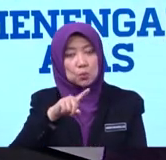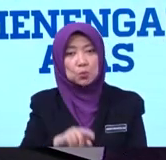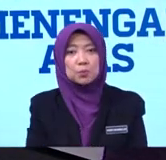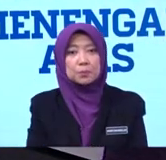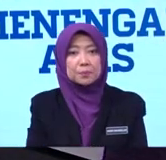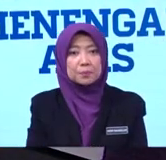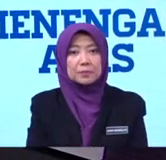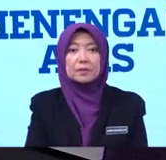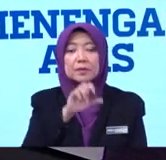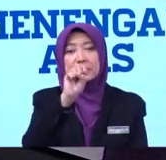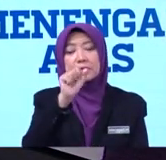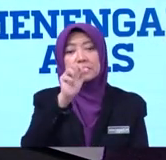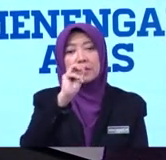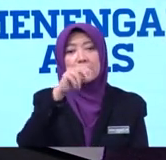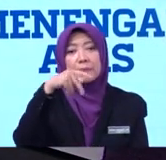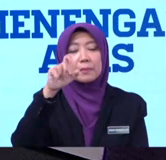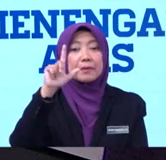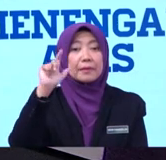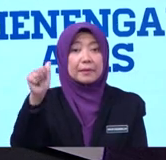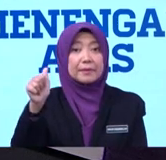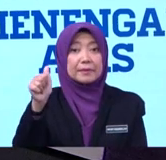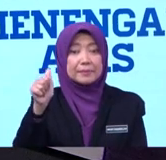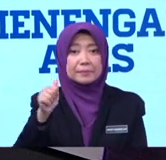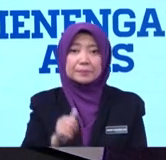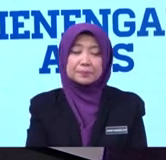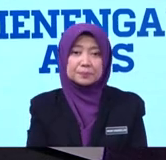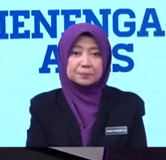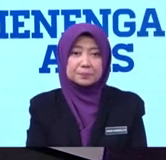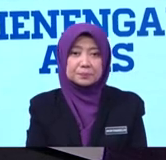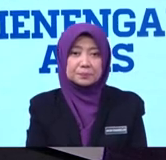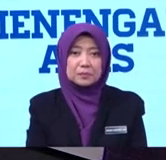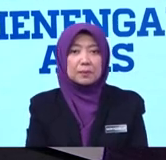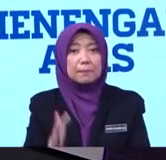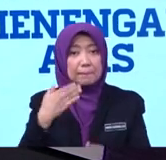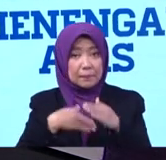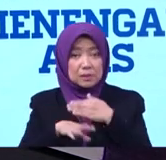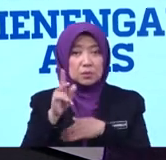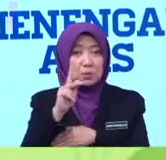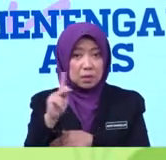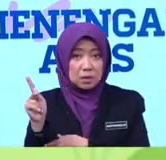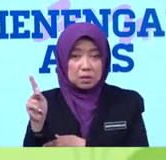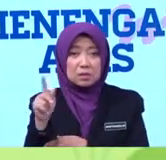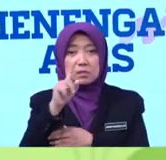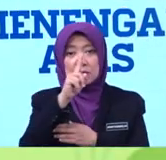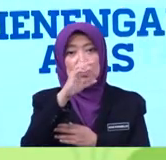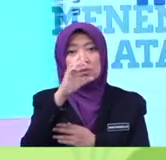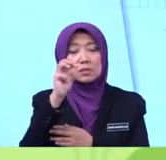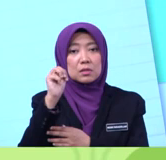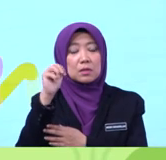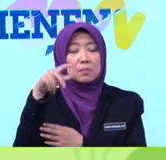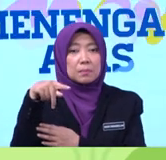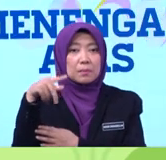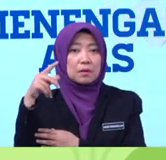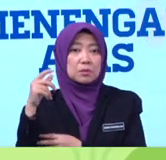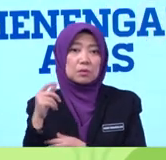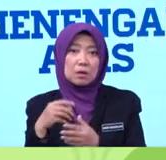sampel dan seterusnya kita perlu Masukkan 1 cm padu